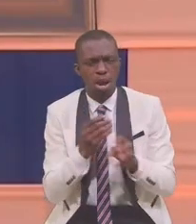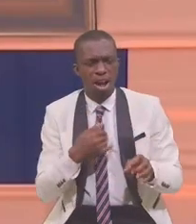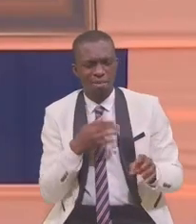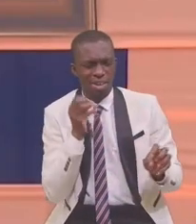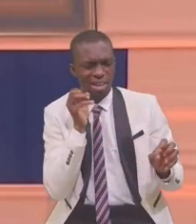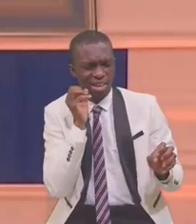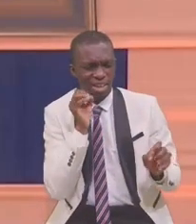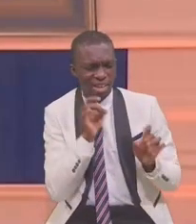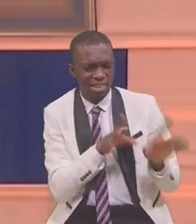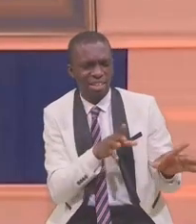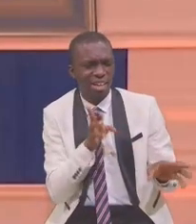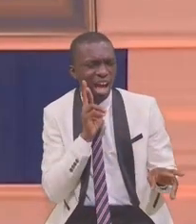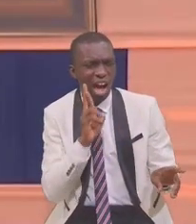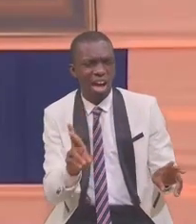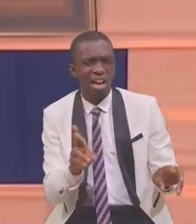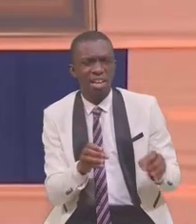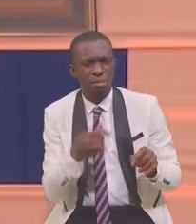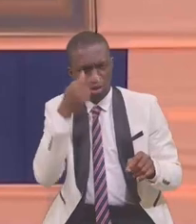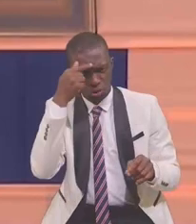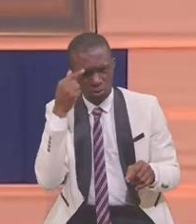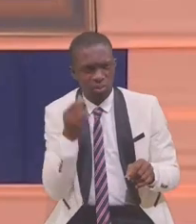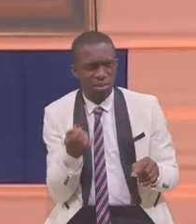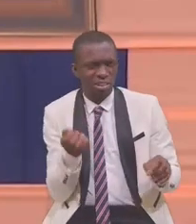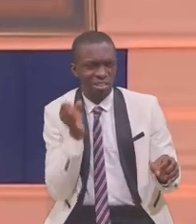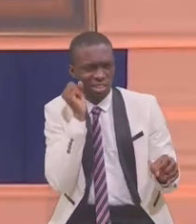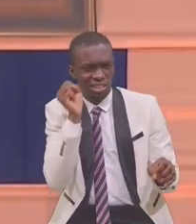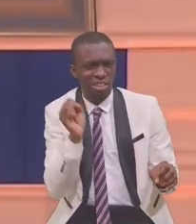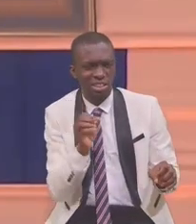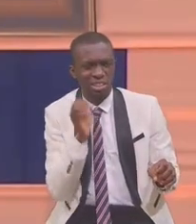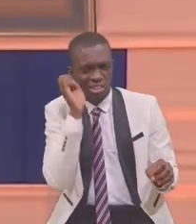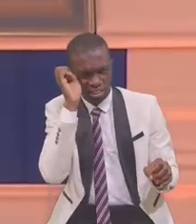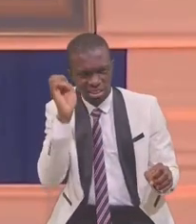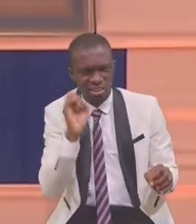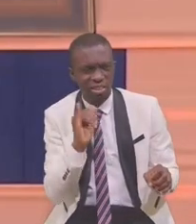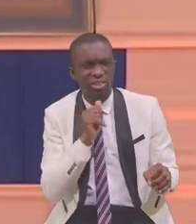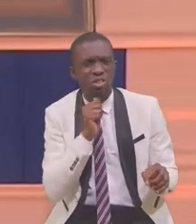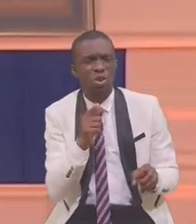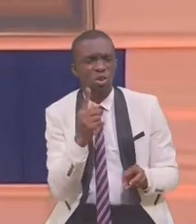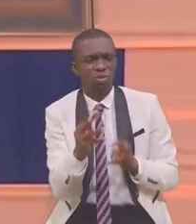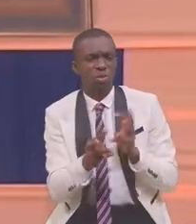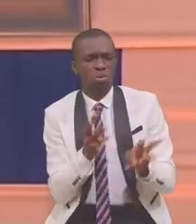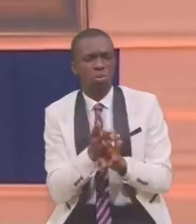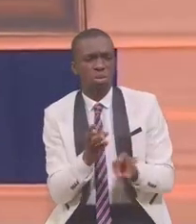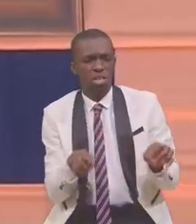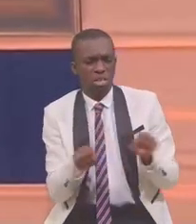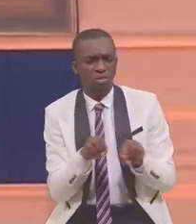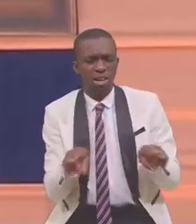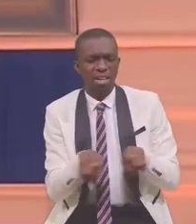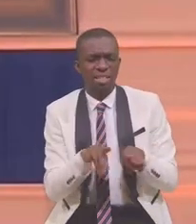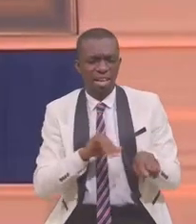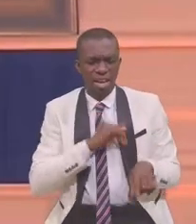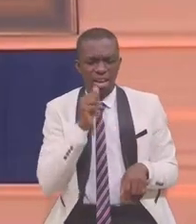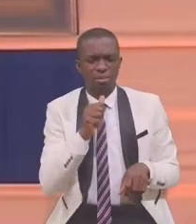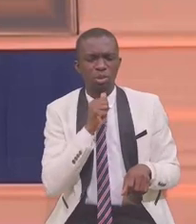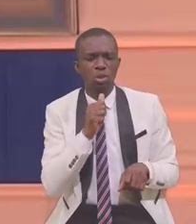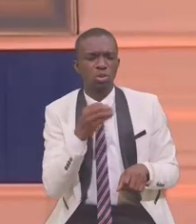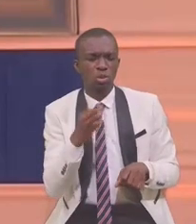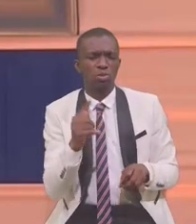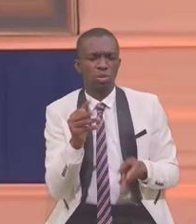parce qu'il n'est pas du monde, parce qu'elle n'est pas du monde, parce qu'ils ne sont pas du monde, comme moi je ne suis pas du monde. Voyons le